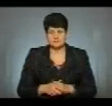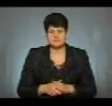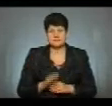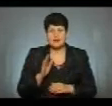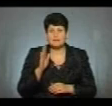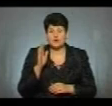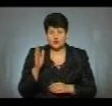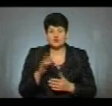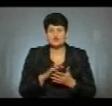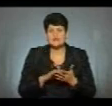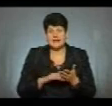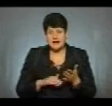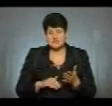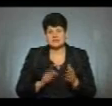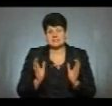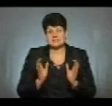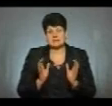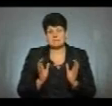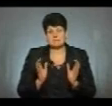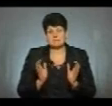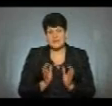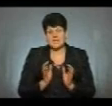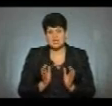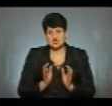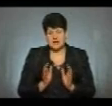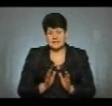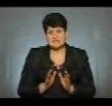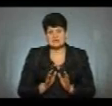Прогноз, що і далі збережеться максимальна